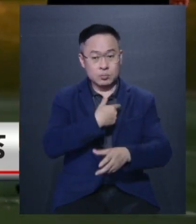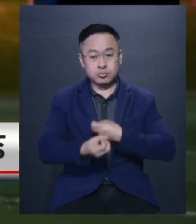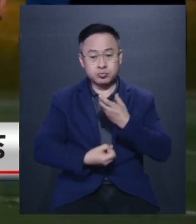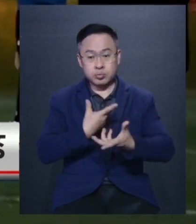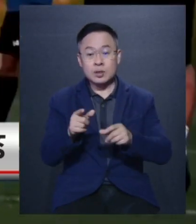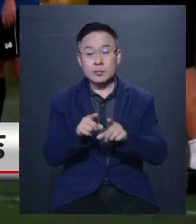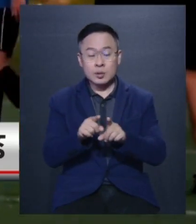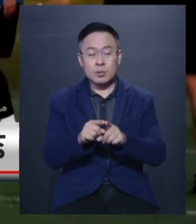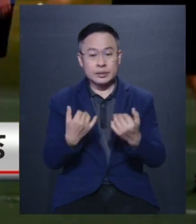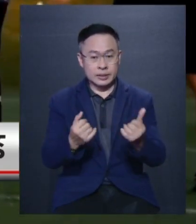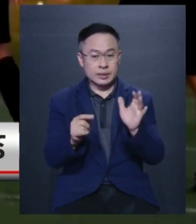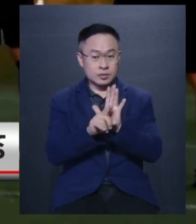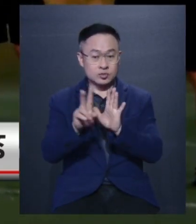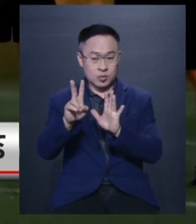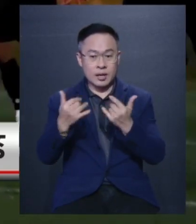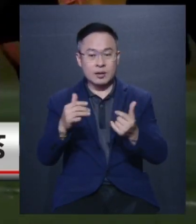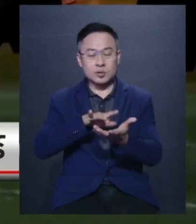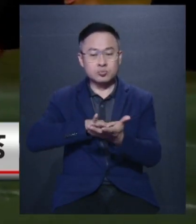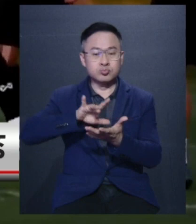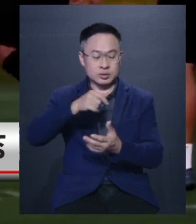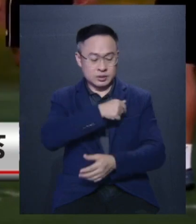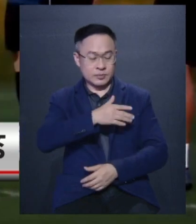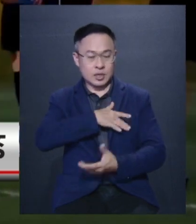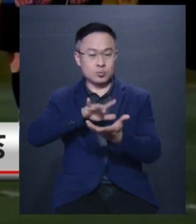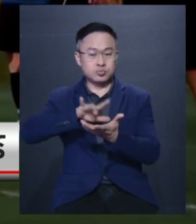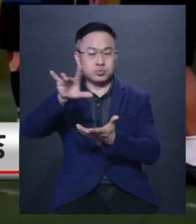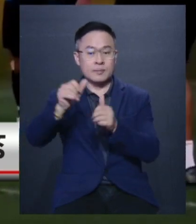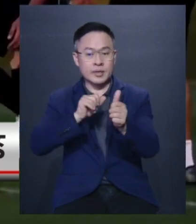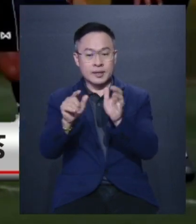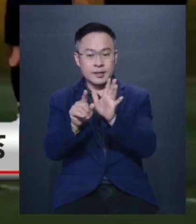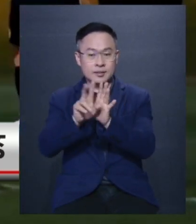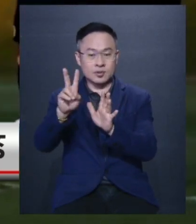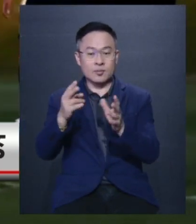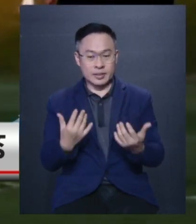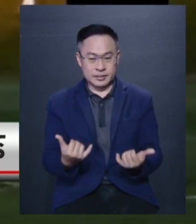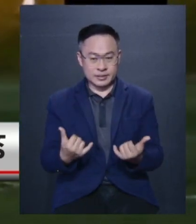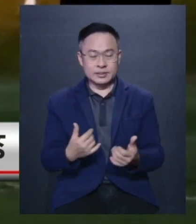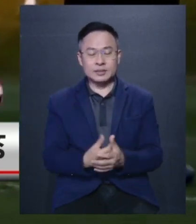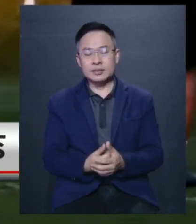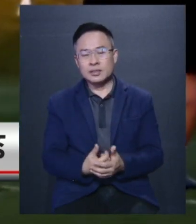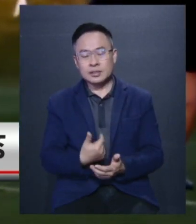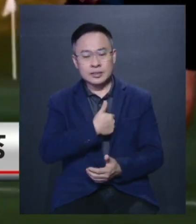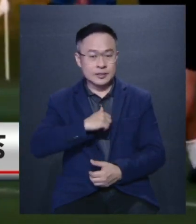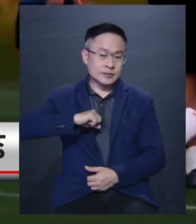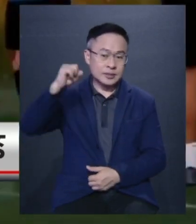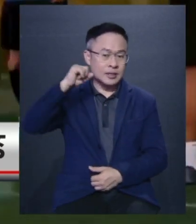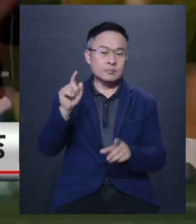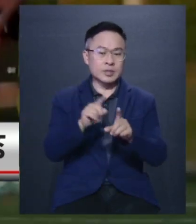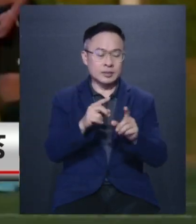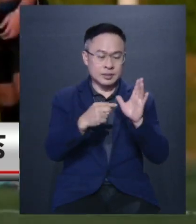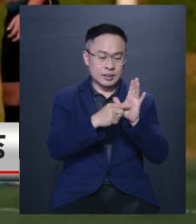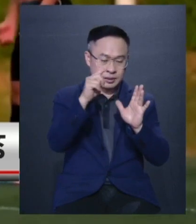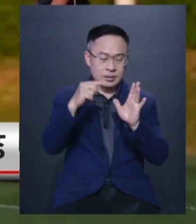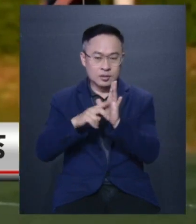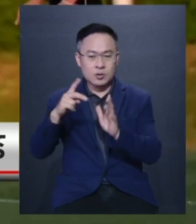นี่เป็นครั้งที่ 2ที่ได้มาต่างประเทศในนามทีมชาติก็อยากจะทำผลงานให้ดีเก็บชัยชนะให้ได้ทุกนัดที่ผม